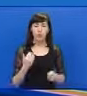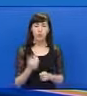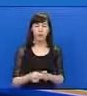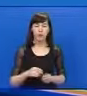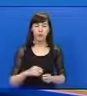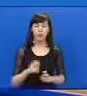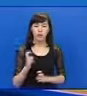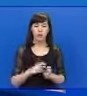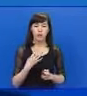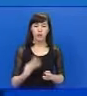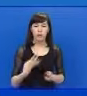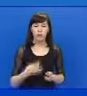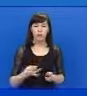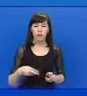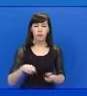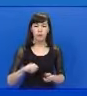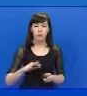көлемі 44 миллиард теңгені құрайды.